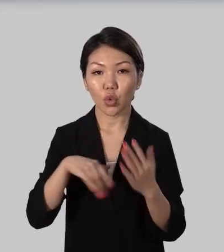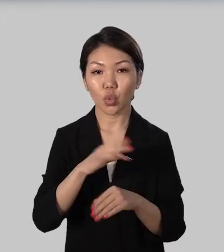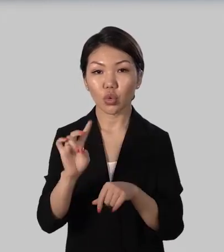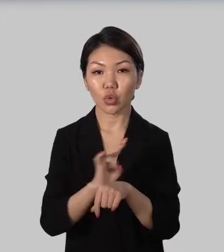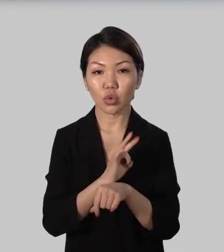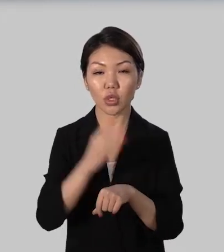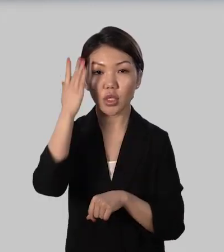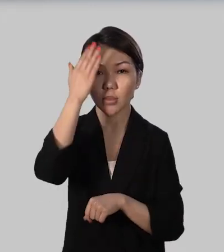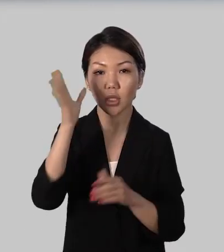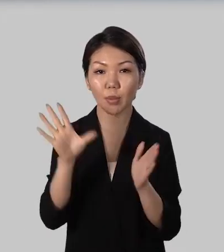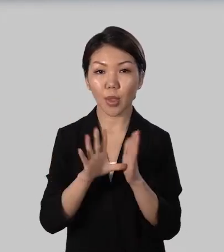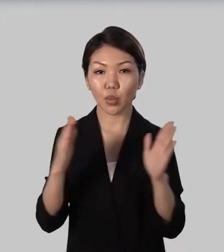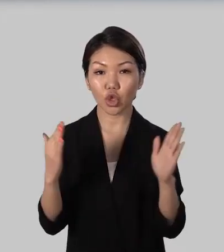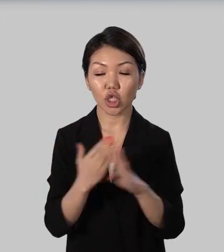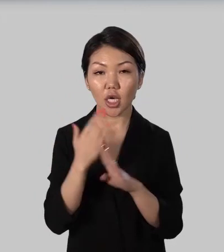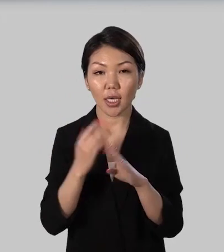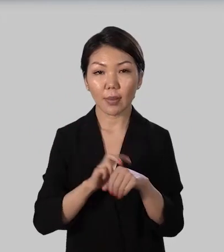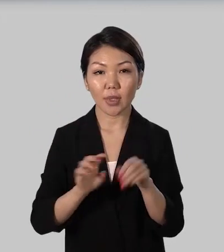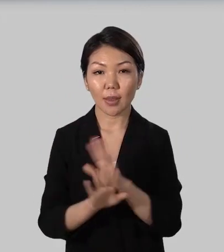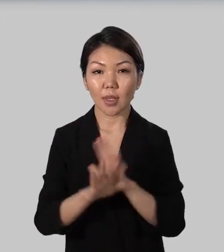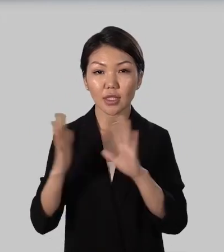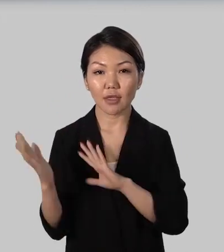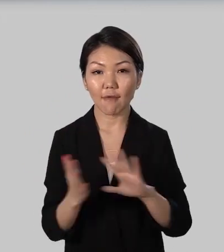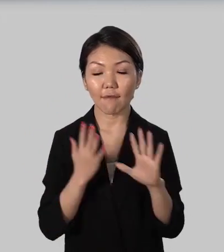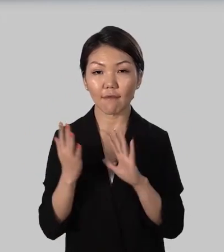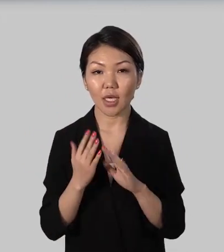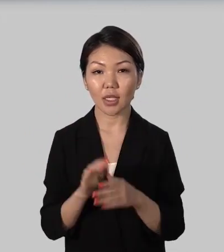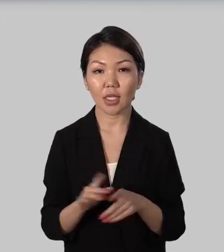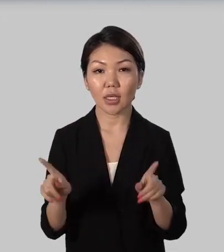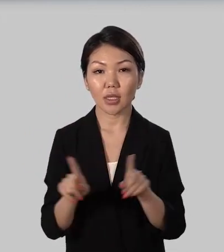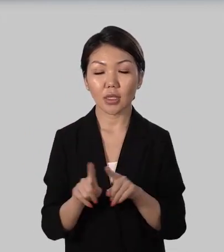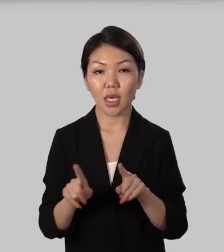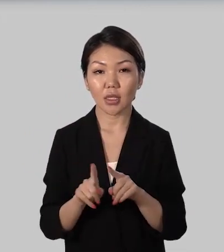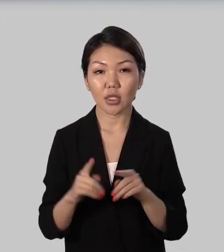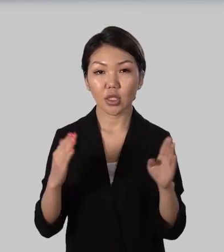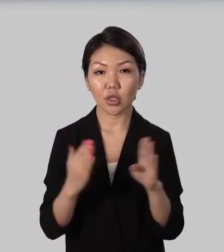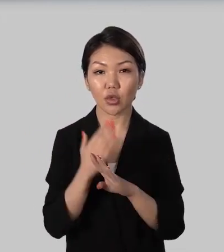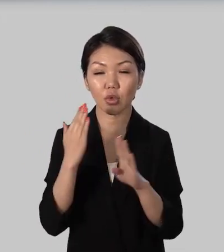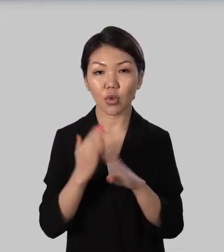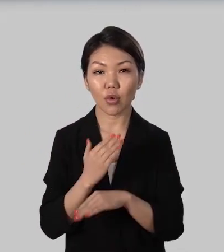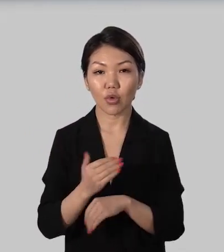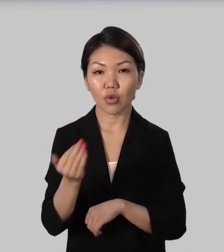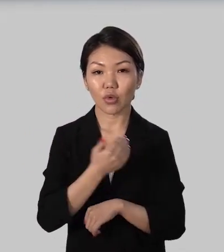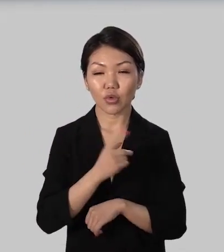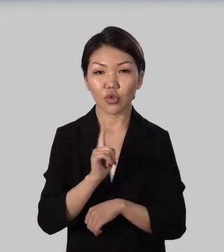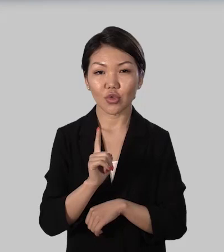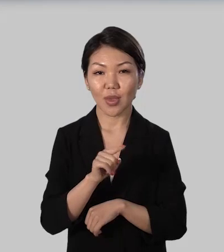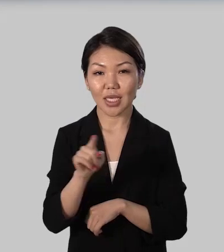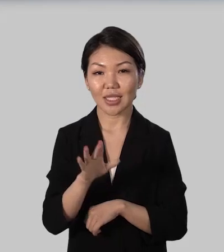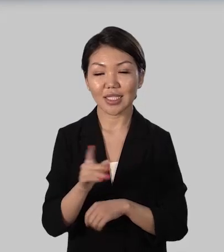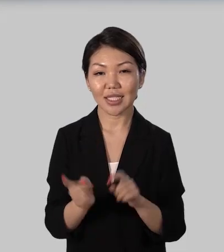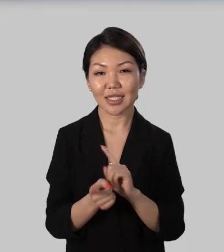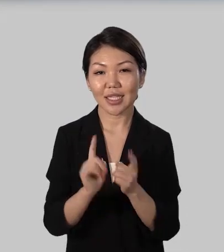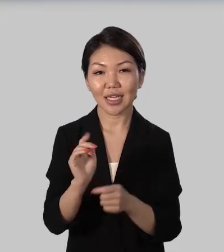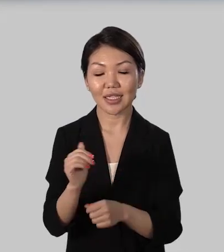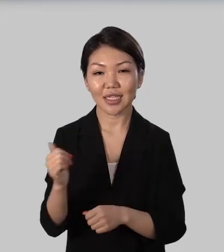ветра и призывает горы тоже быть смелыми он смело перешагивает реки без страха идет в